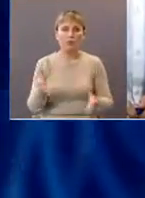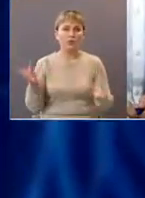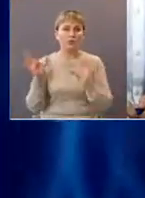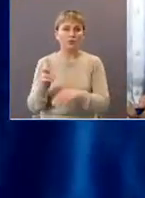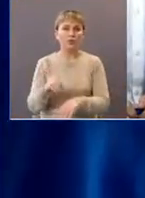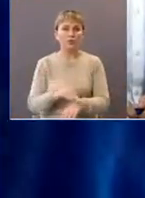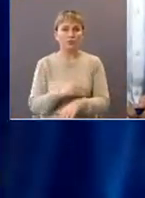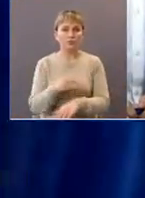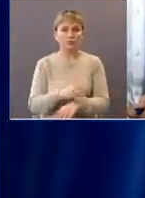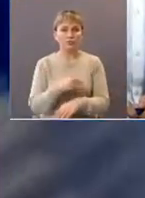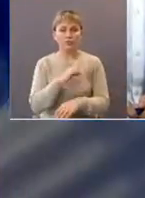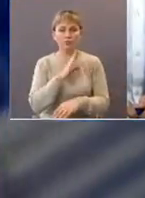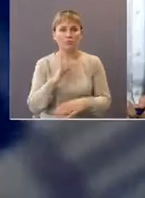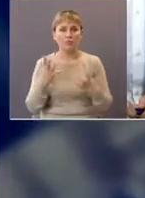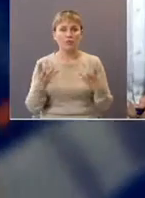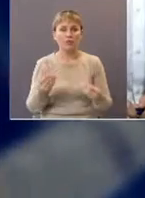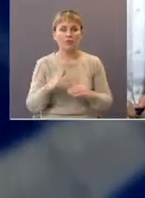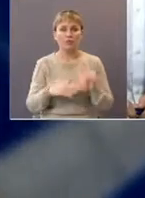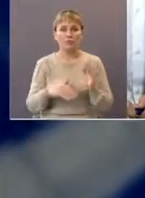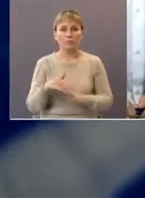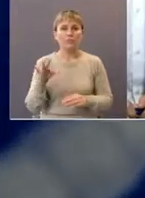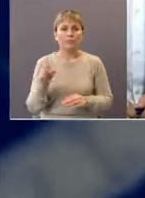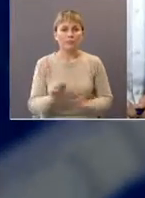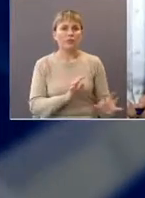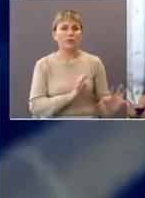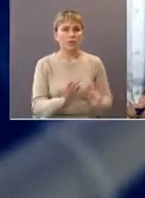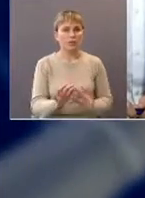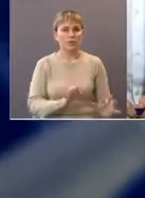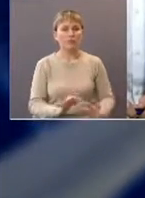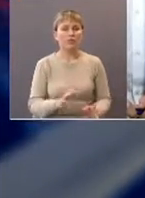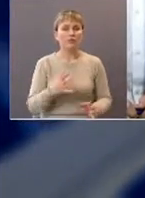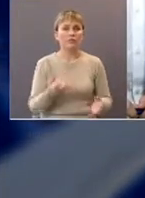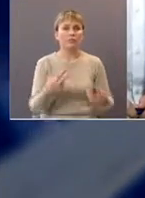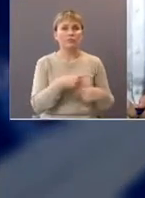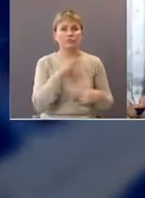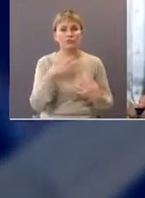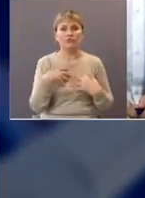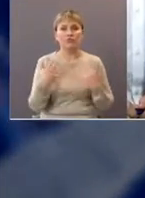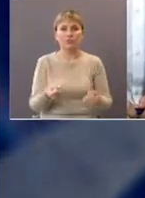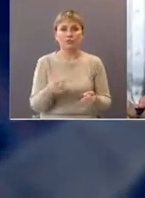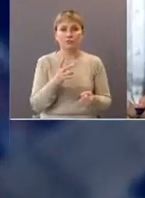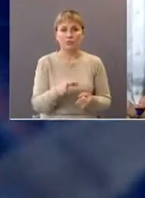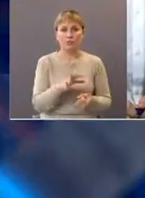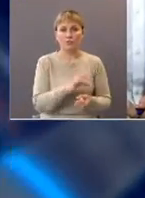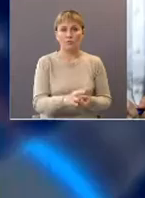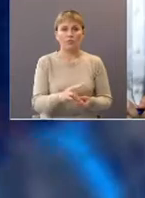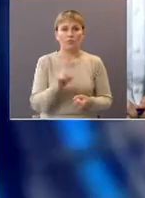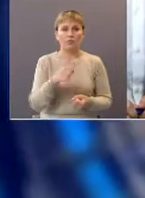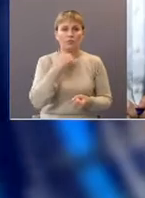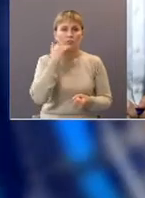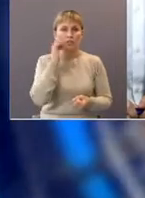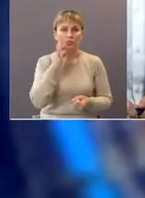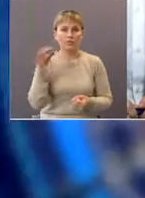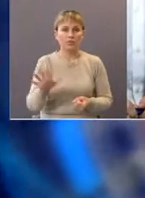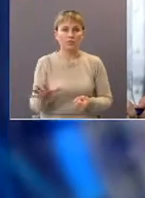супругом, легли на хрупкие женские плечи. Она поставила его на ноги, выходила, однако за старания свои и жертвы не услышала